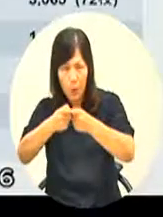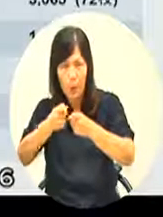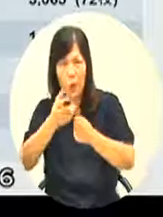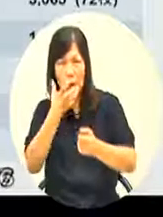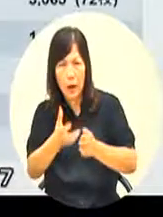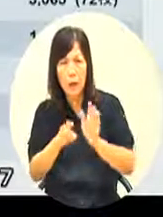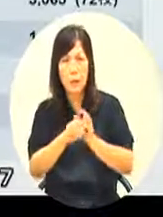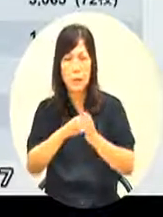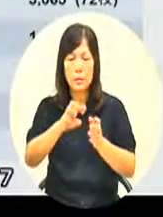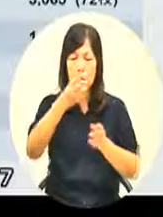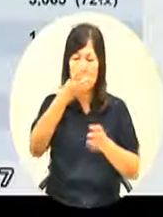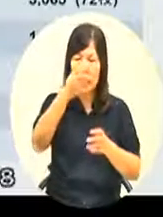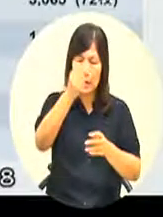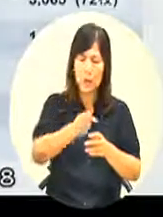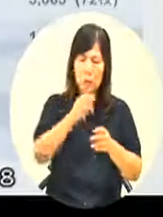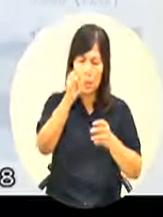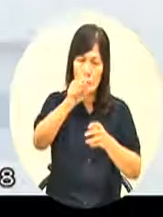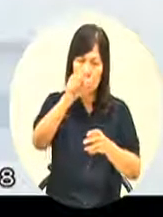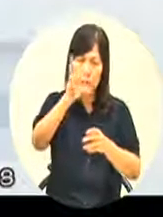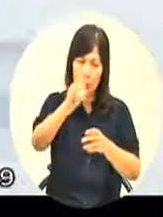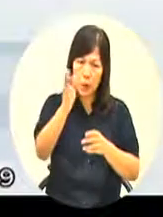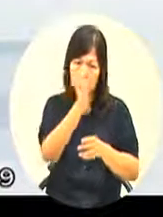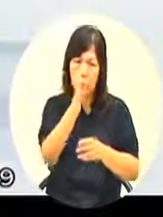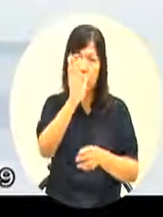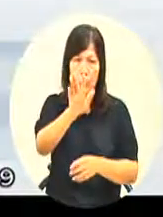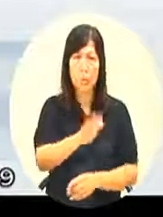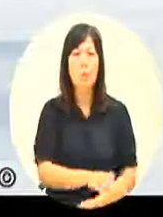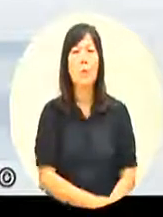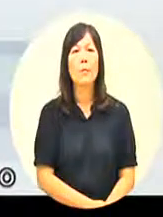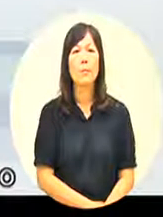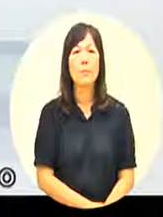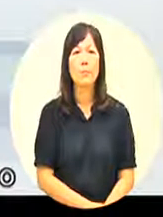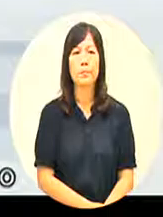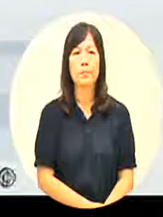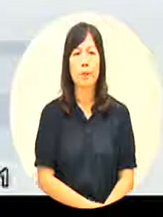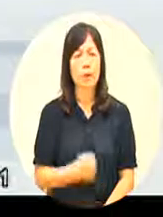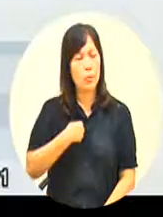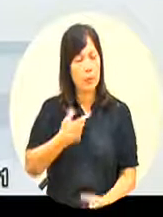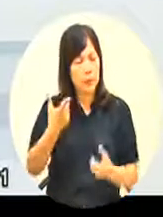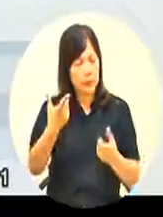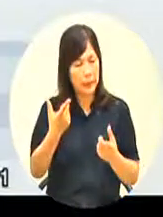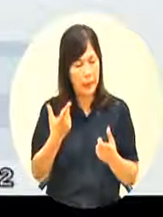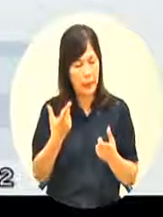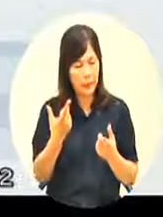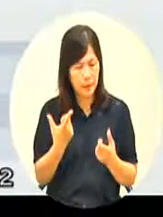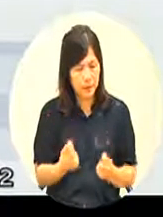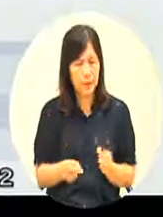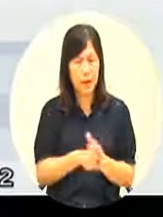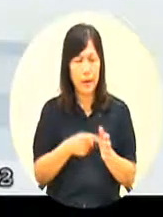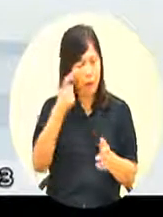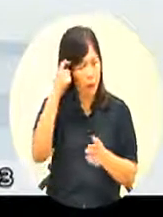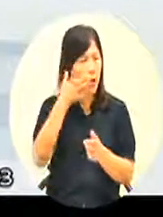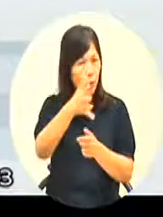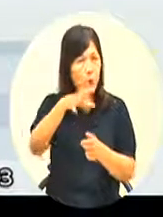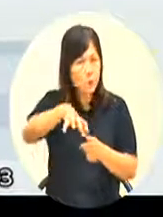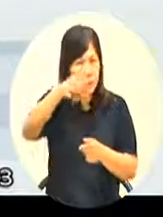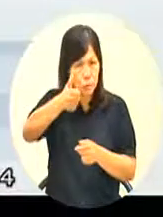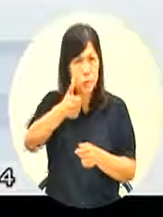达3亿5千万左右了。那我在这边还是想请教一下局